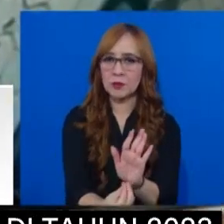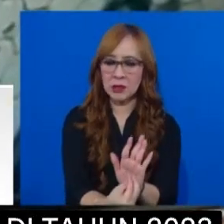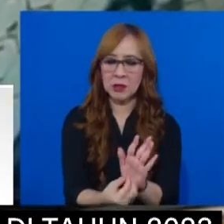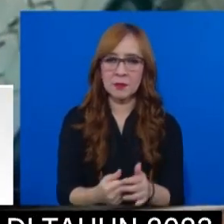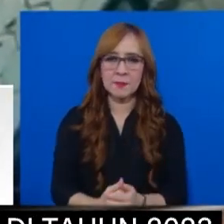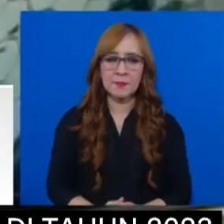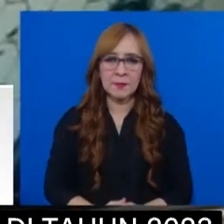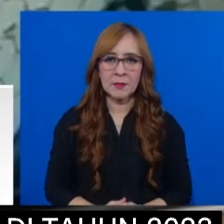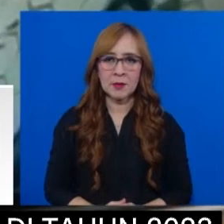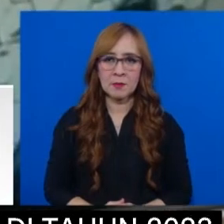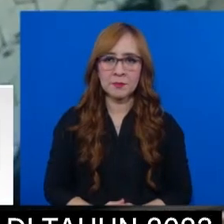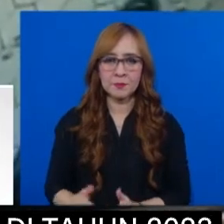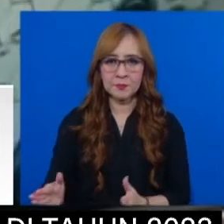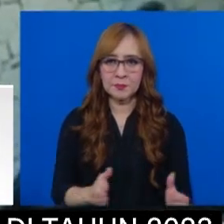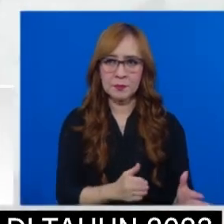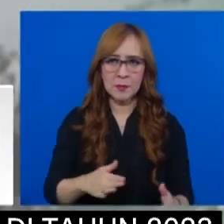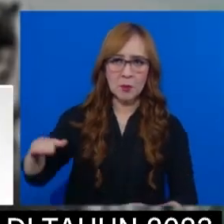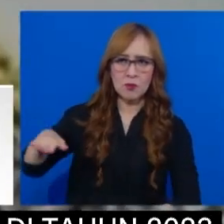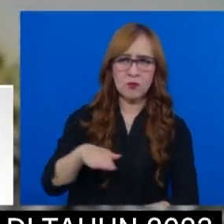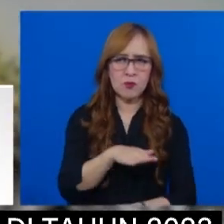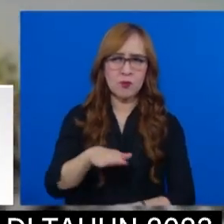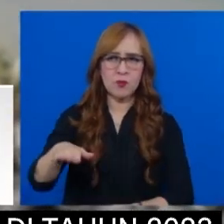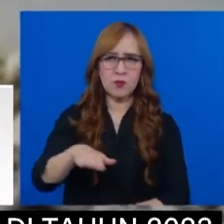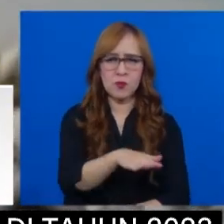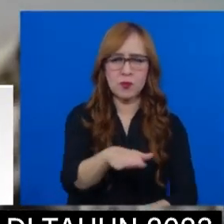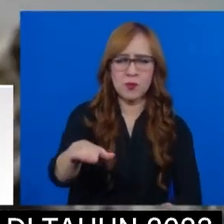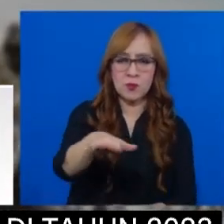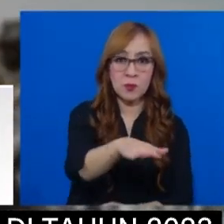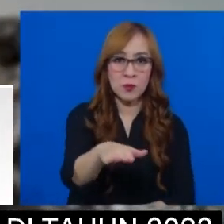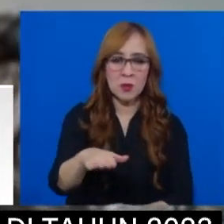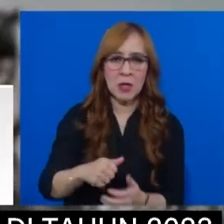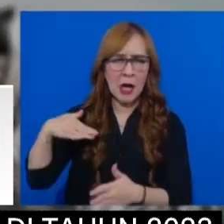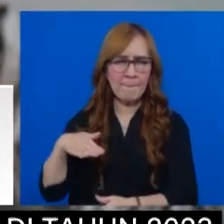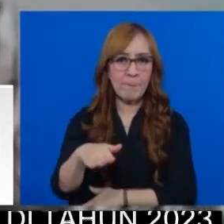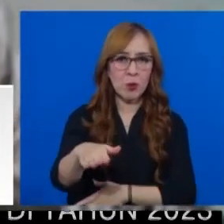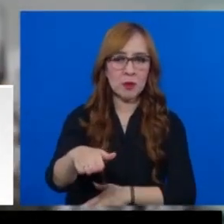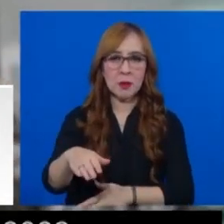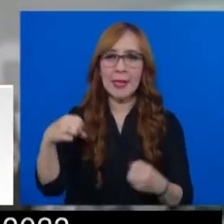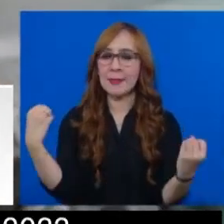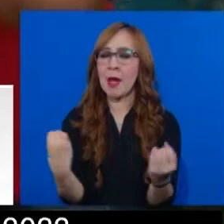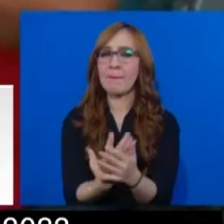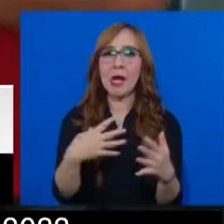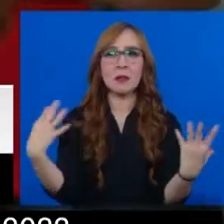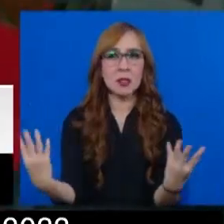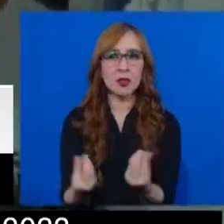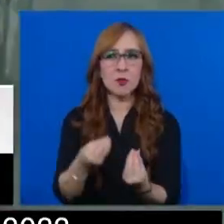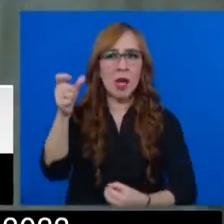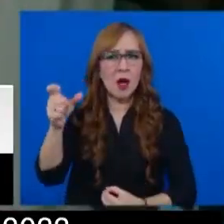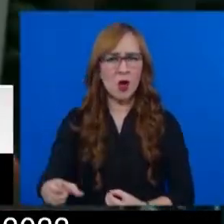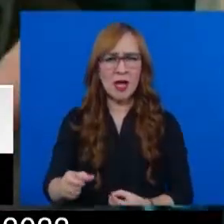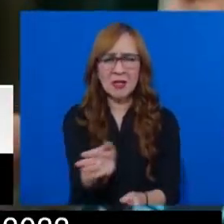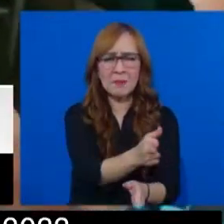Akibat hilang kendali saat melaju dengan kecepatan tinggi, sebuah mobil jenis pick-up menabrak sejumlah orang yang tengah berada di sisi jalan